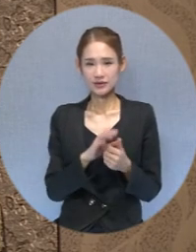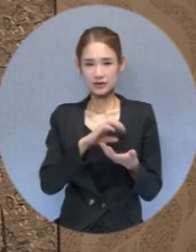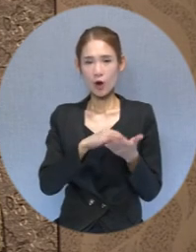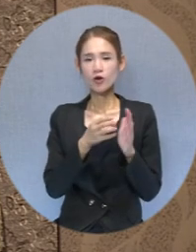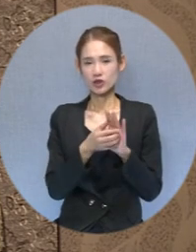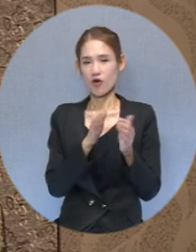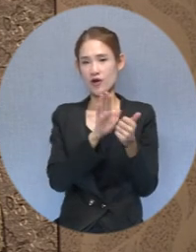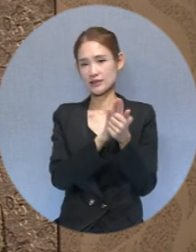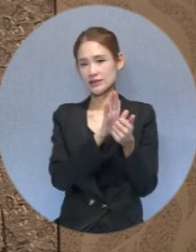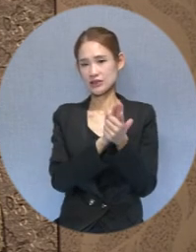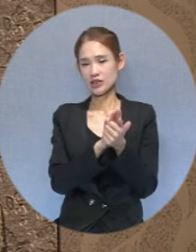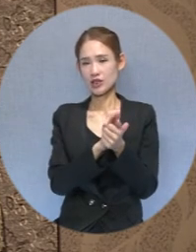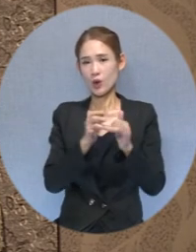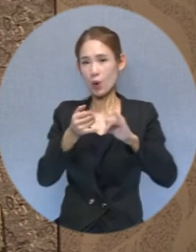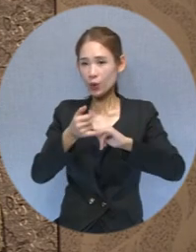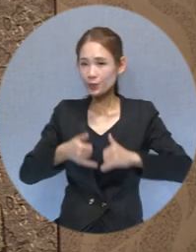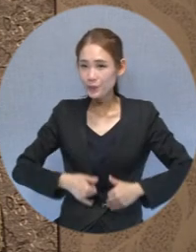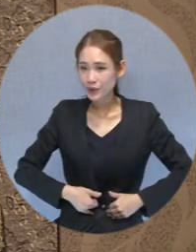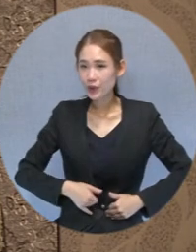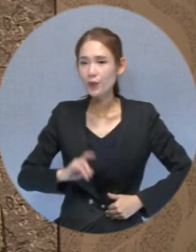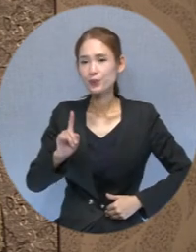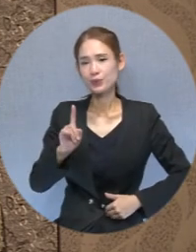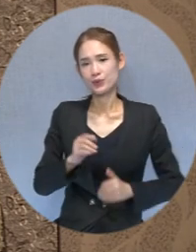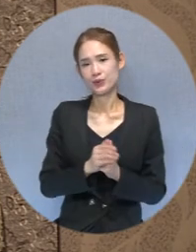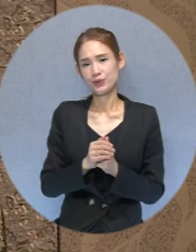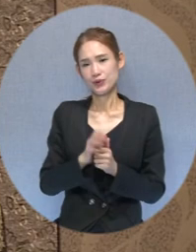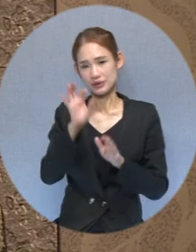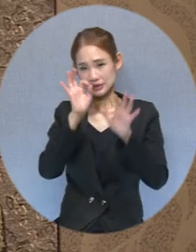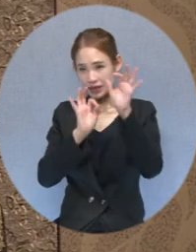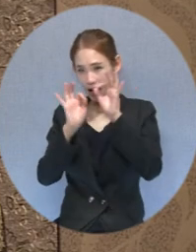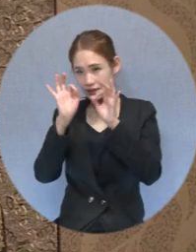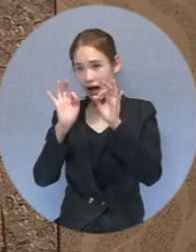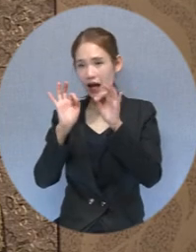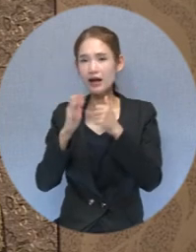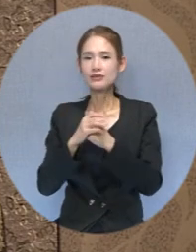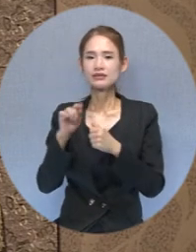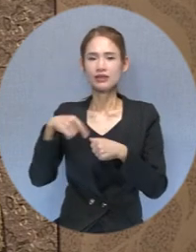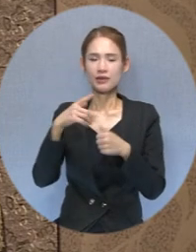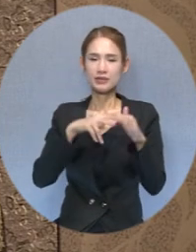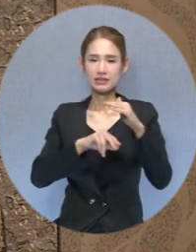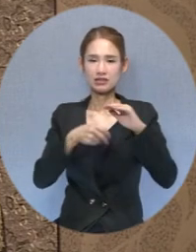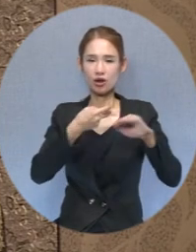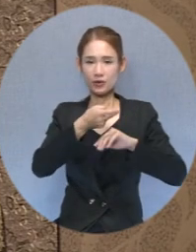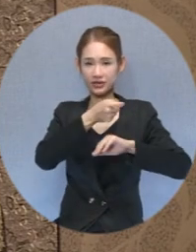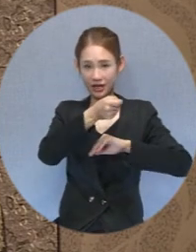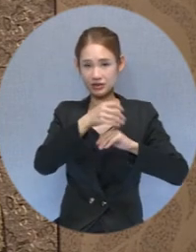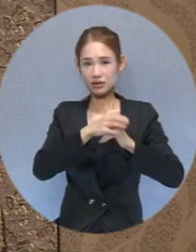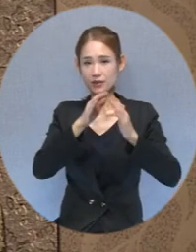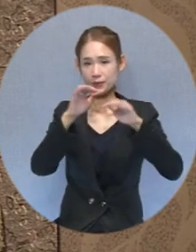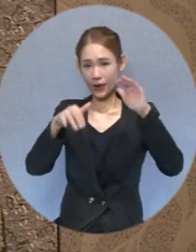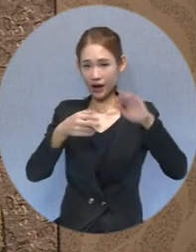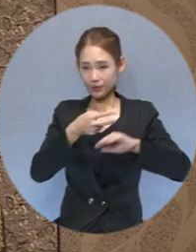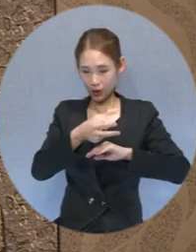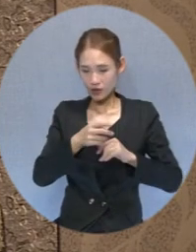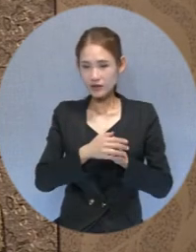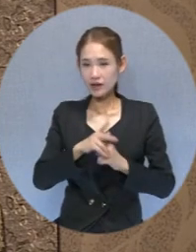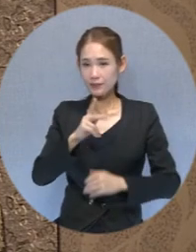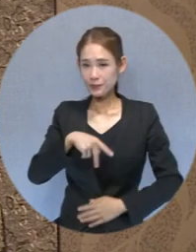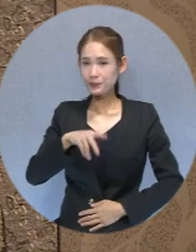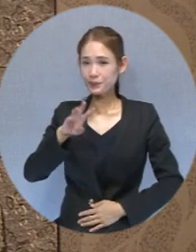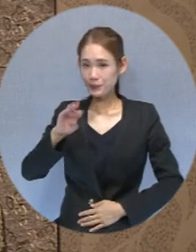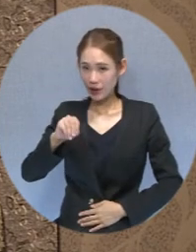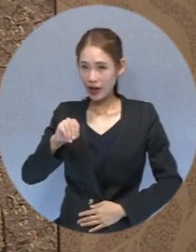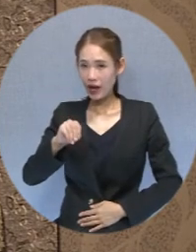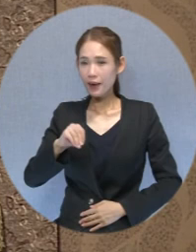지원은 필요한 것은 무엇인지 네. 찾고 해서 지하철, 버스, 택시, 또 마을버스, 그